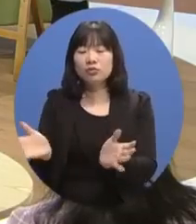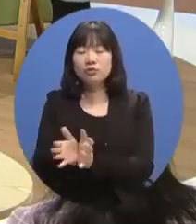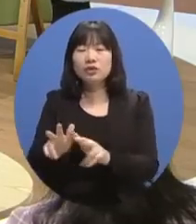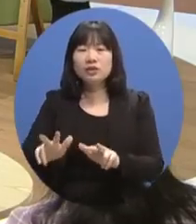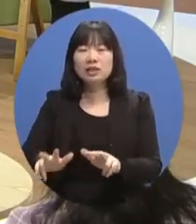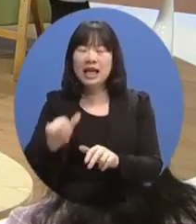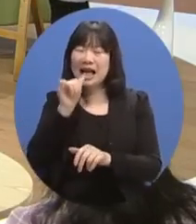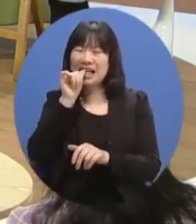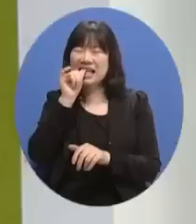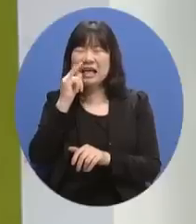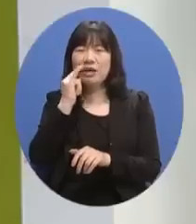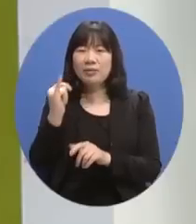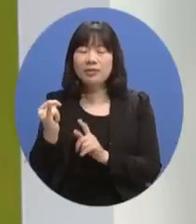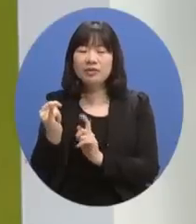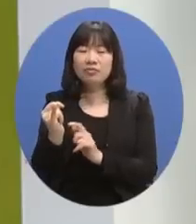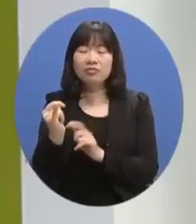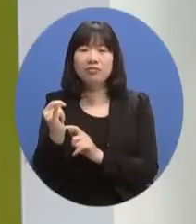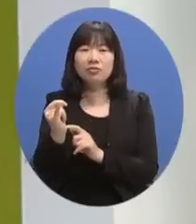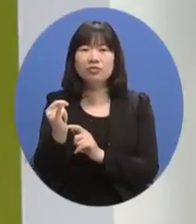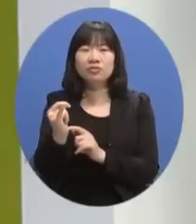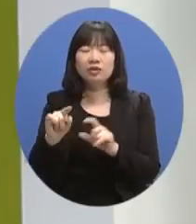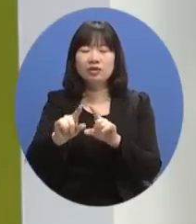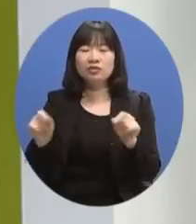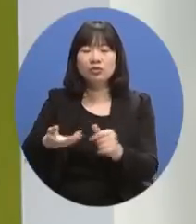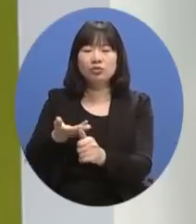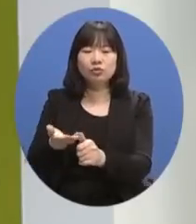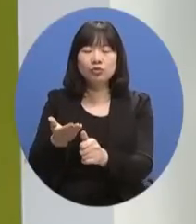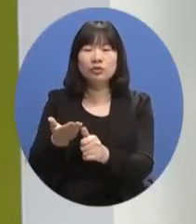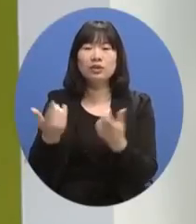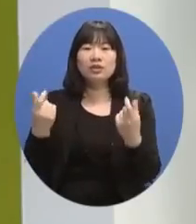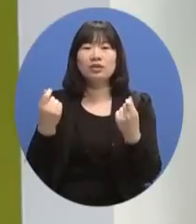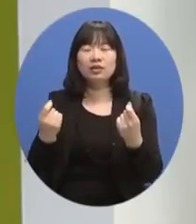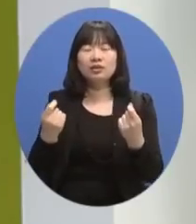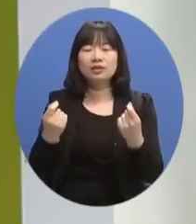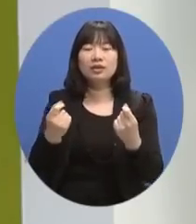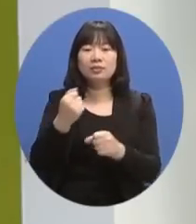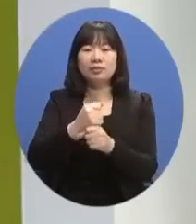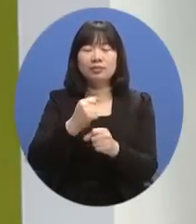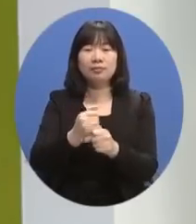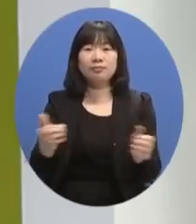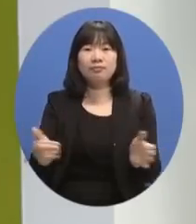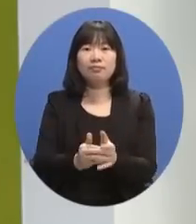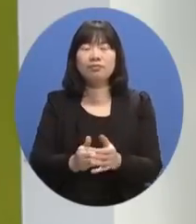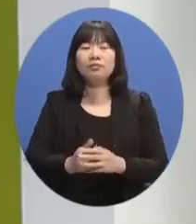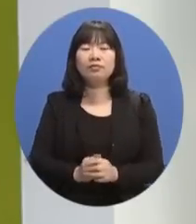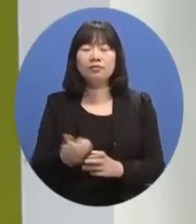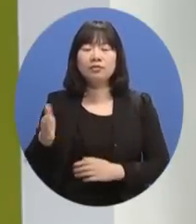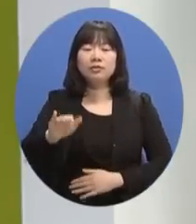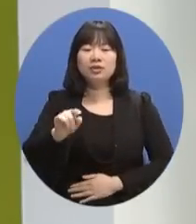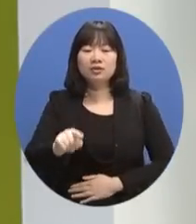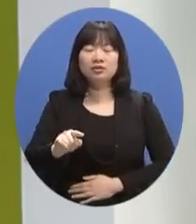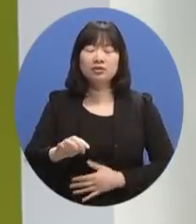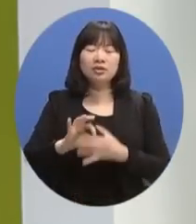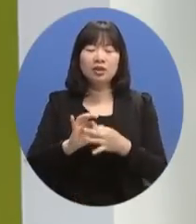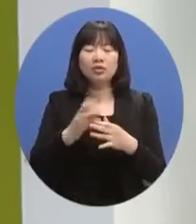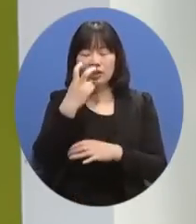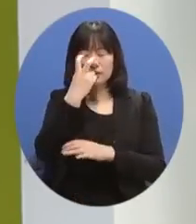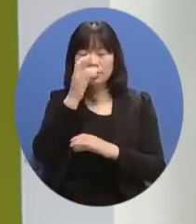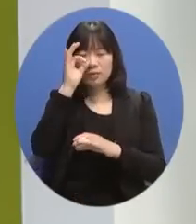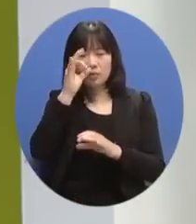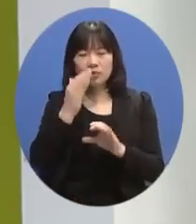이 철사오미가 이제 음식을 주도록 이렇게 이제 세팅을 한 거죠. 그런데 이걸 쭉 관찰해